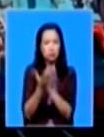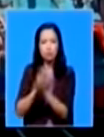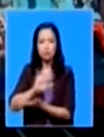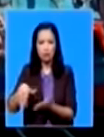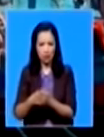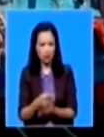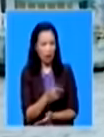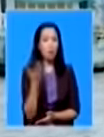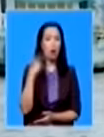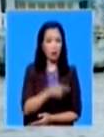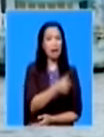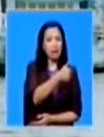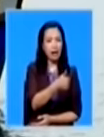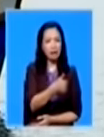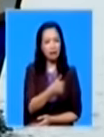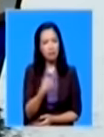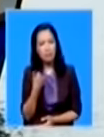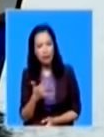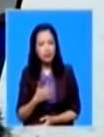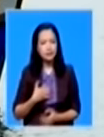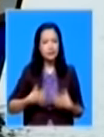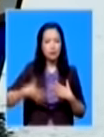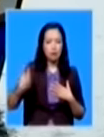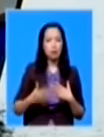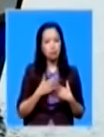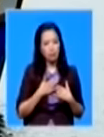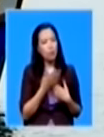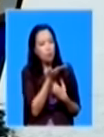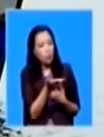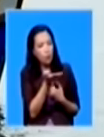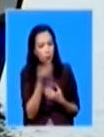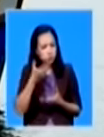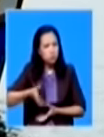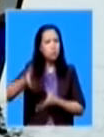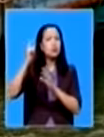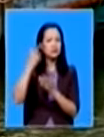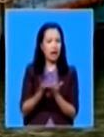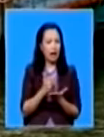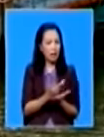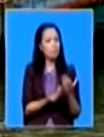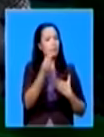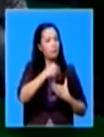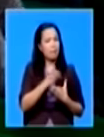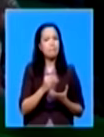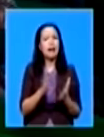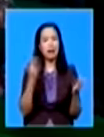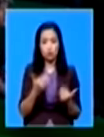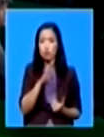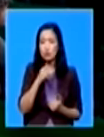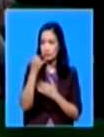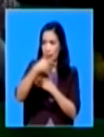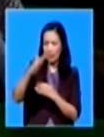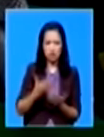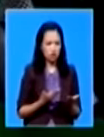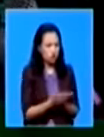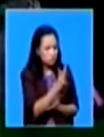ไม่ได้ผมก็เลยขอร้องว่าอย่าเลยนะมาทบทวนที่ผ่านมากำไรสักเท่าไหร่เนี่ยวันนี้ถ้าเขาเกิดแบบเขาไม่ซื้อเราเลยมันจะเสีย